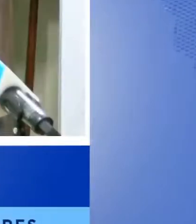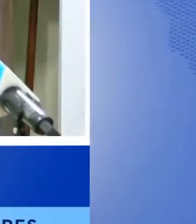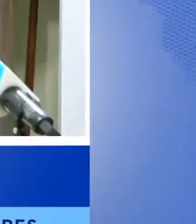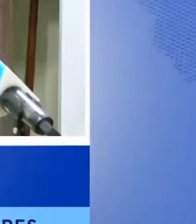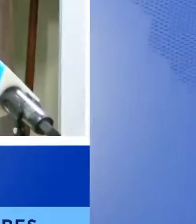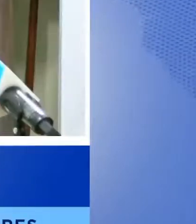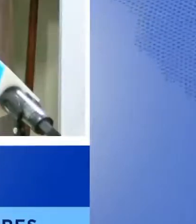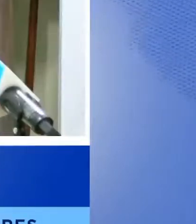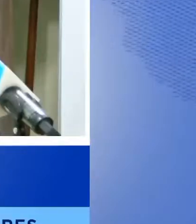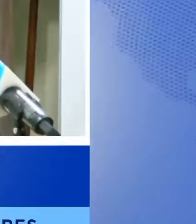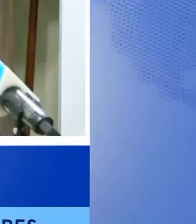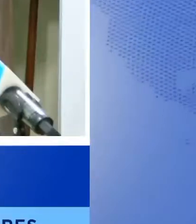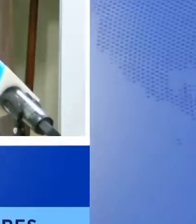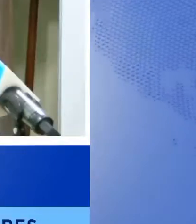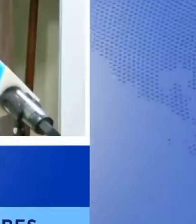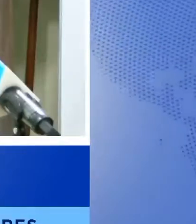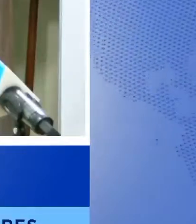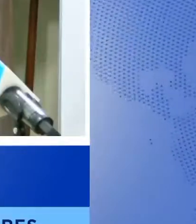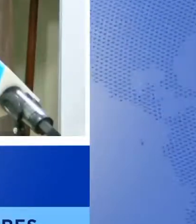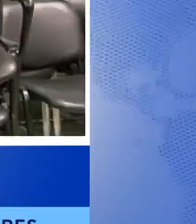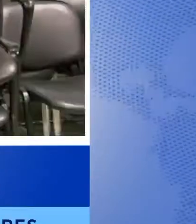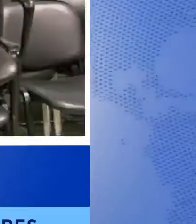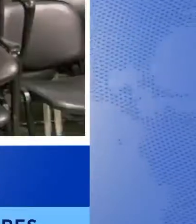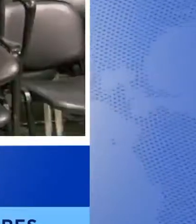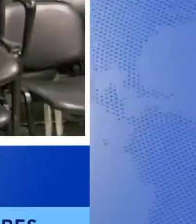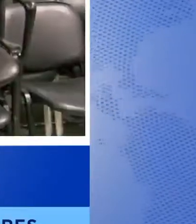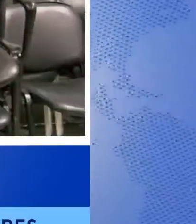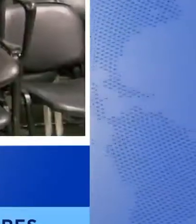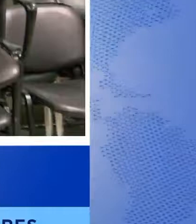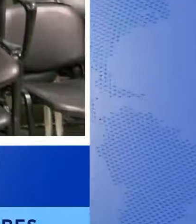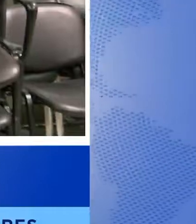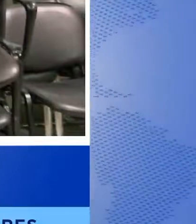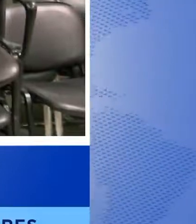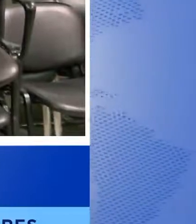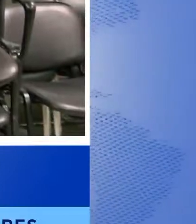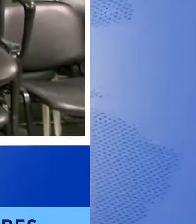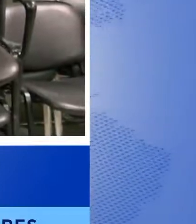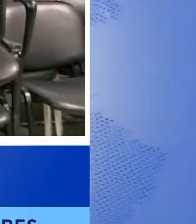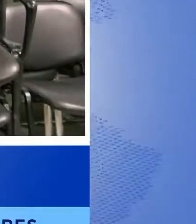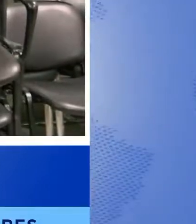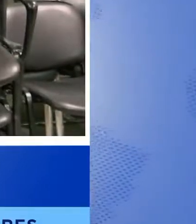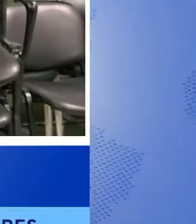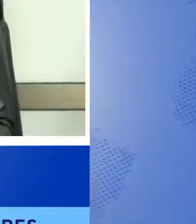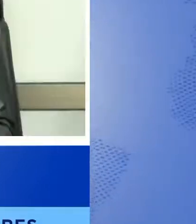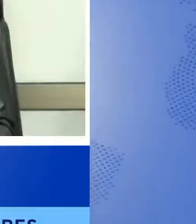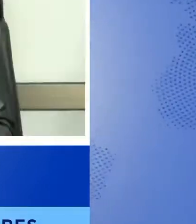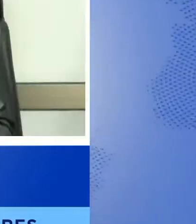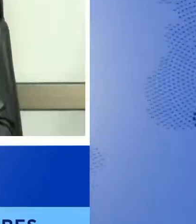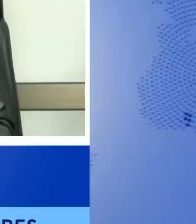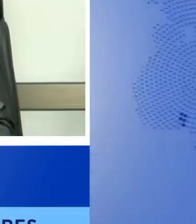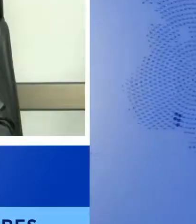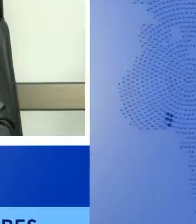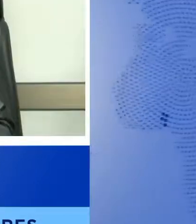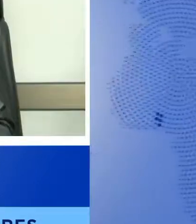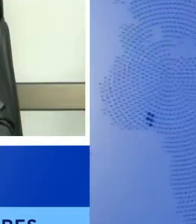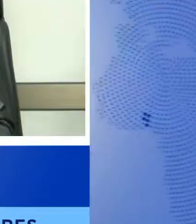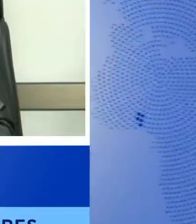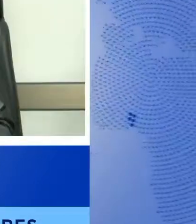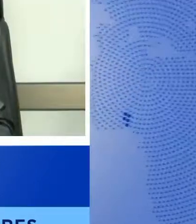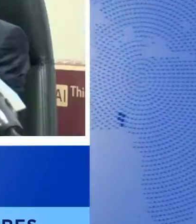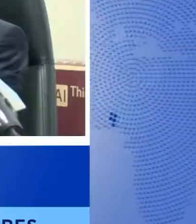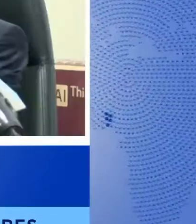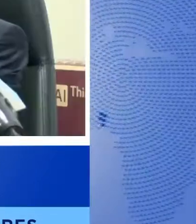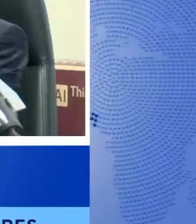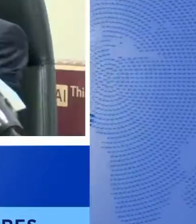Les lieux de culte ont rouvert depuis le 2 juin sur toute l'étendue du territoire national, quelques jours après cette décision du gouvernement. Alors,